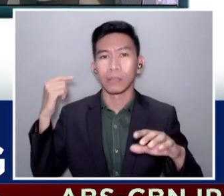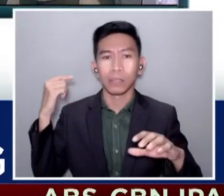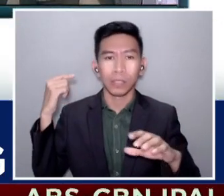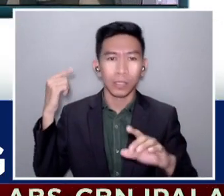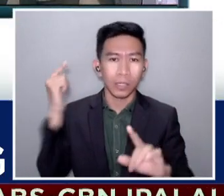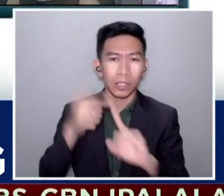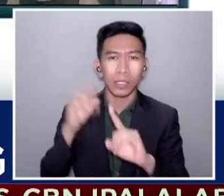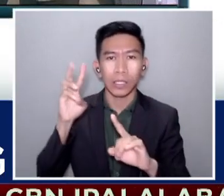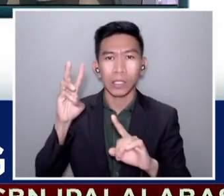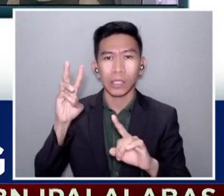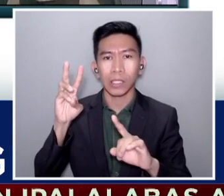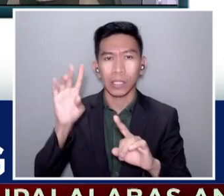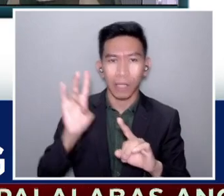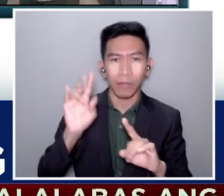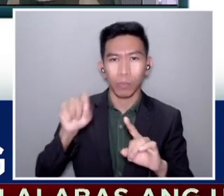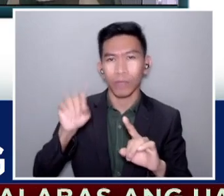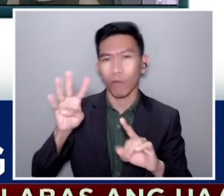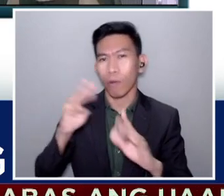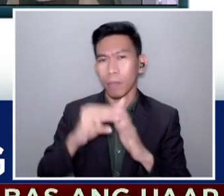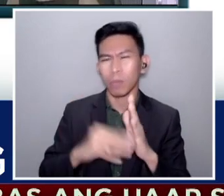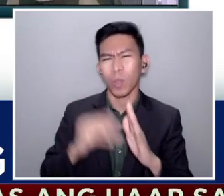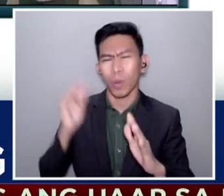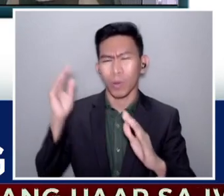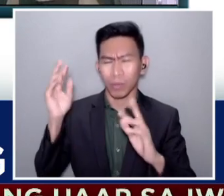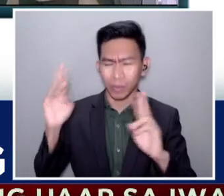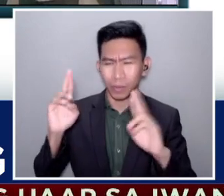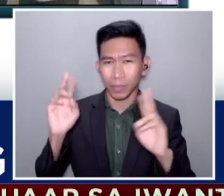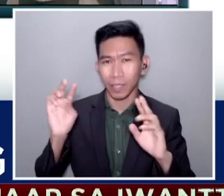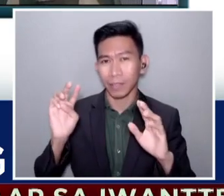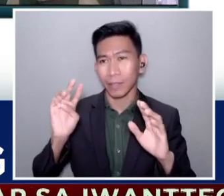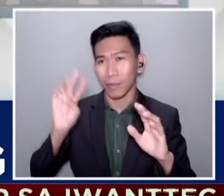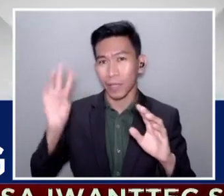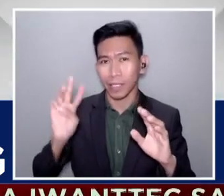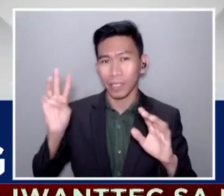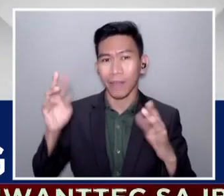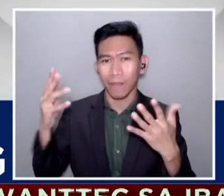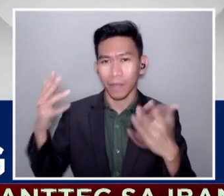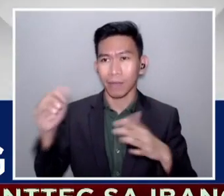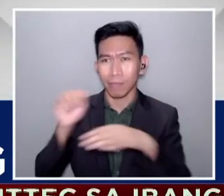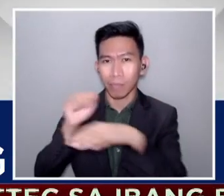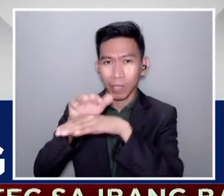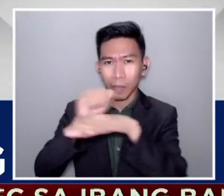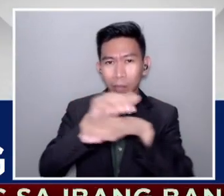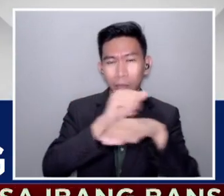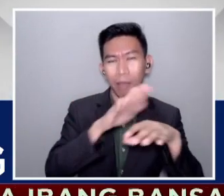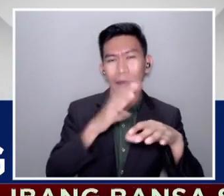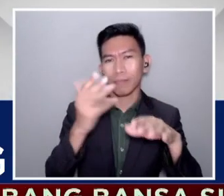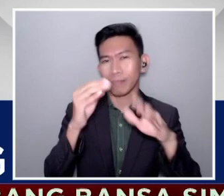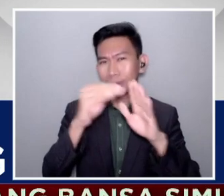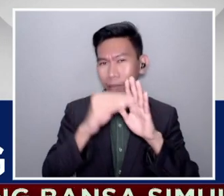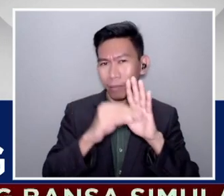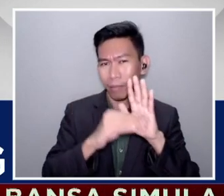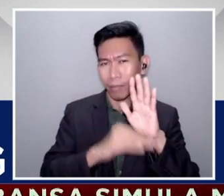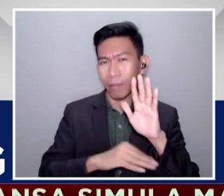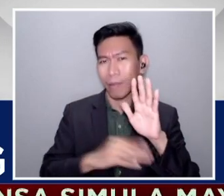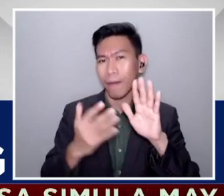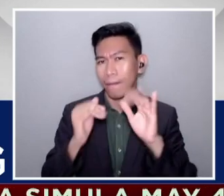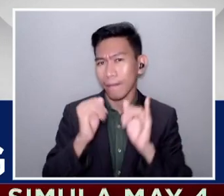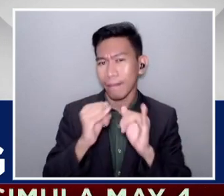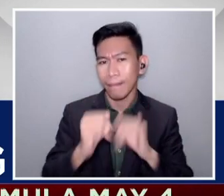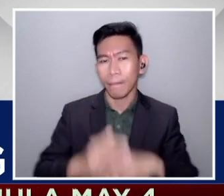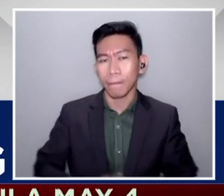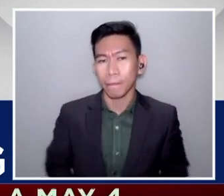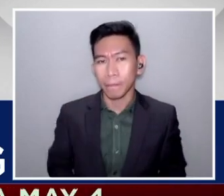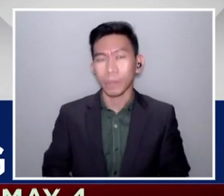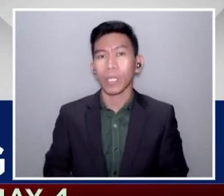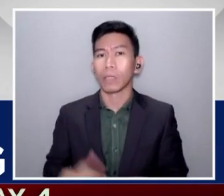million. Hopefully until Wednesday, you'll be able to receive your own voters information sheet. Pinaalala rin ng COMELEC na hindi kailangan ng COVID test o